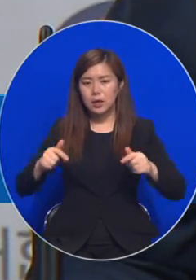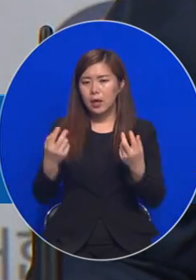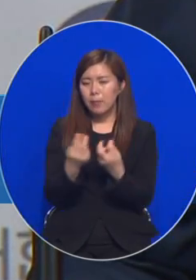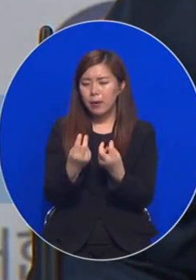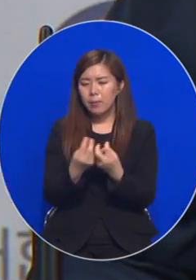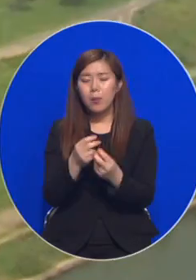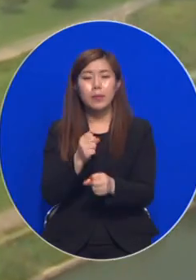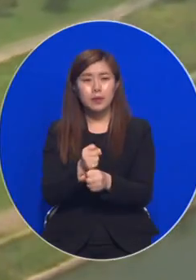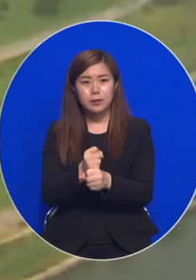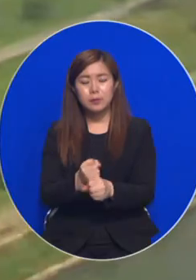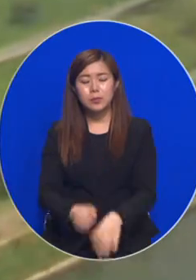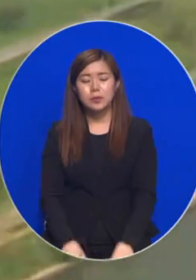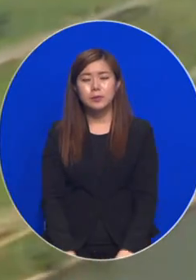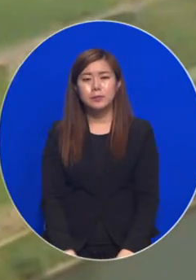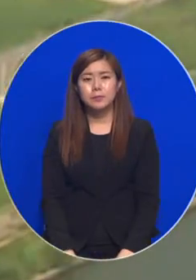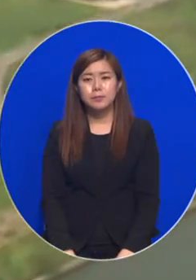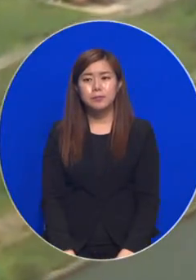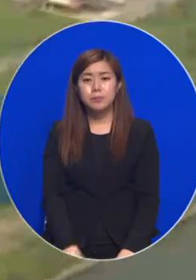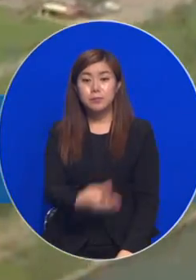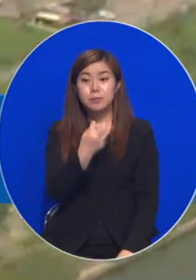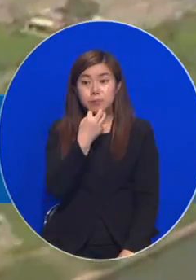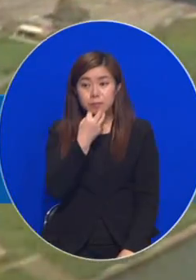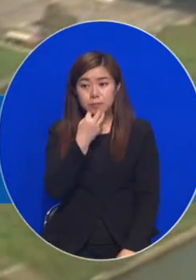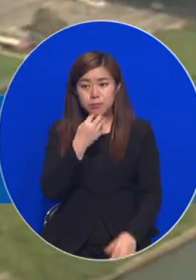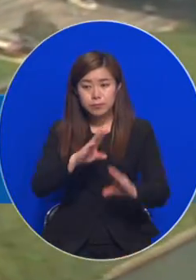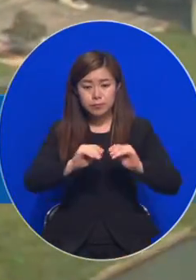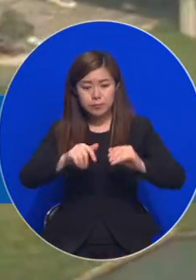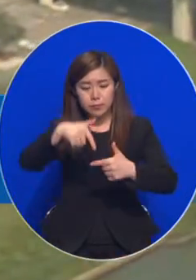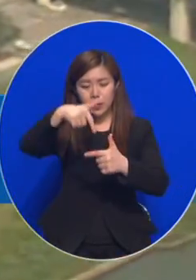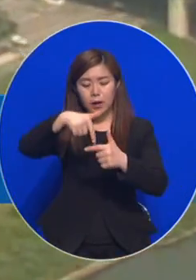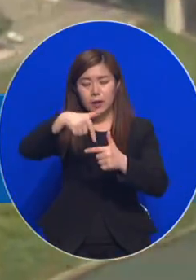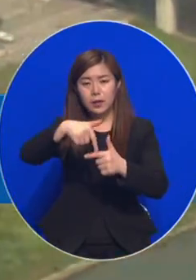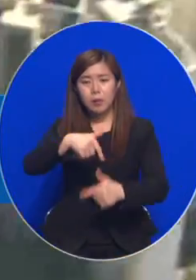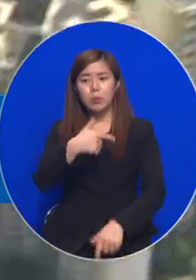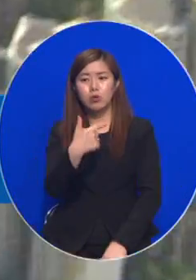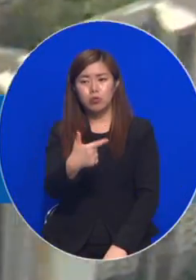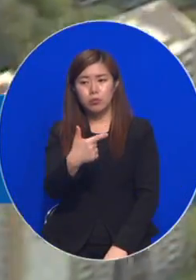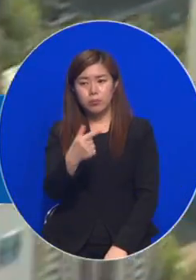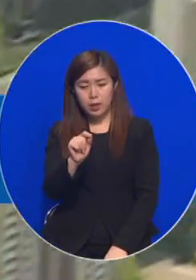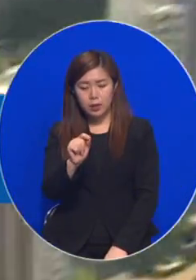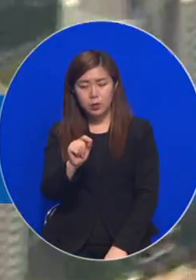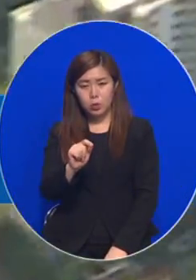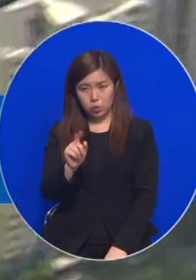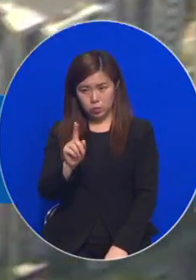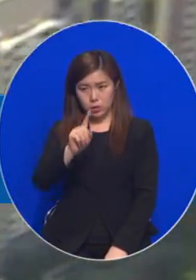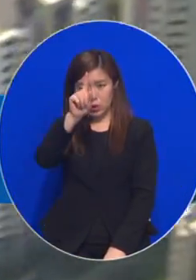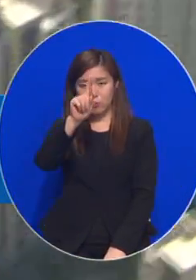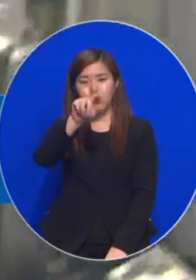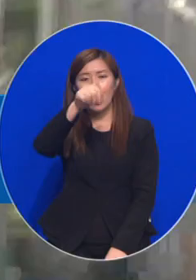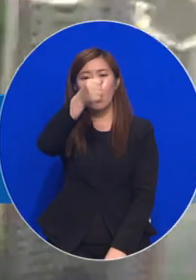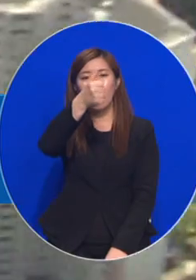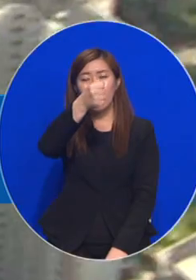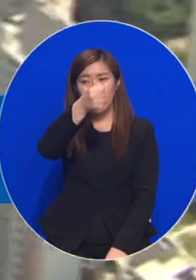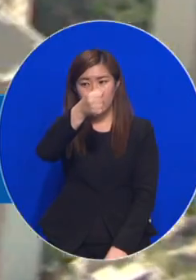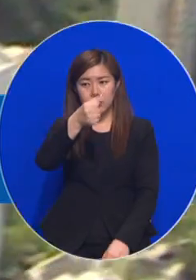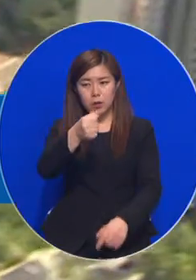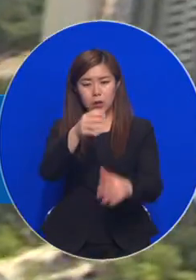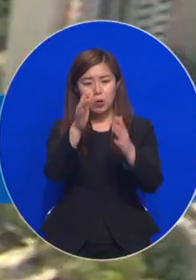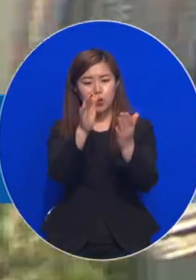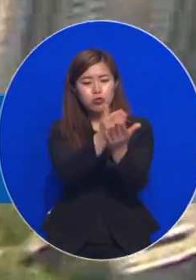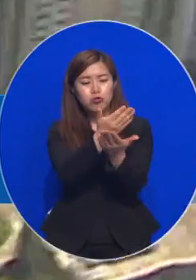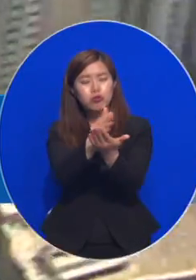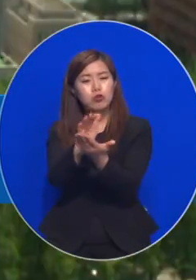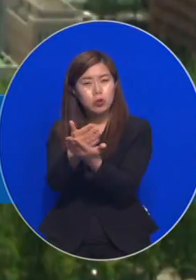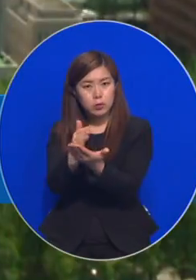계획입니다. 서울의 공공택지는 강남의 6만 가구, 강북의 5만 가구로 균형 공급에 초점이